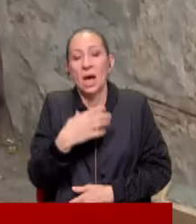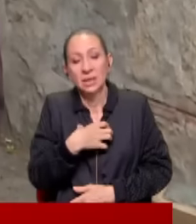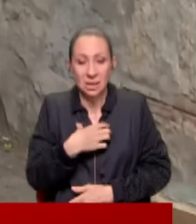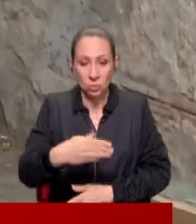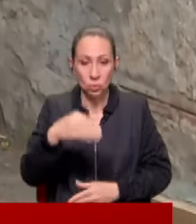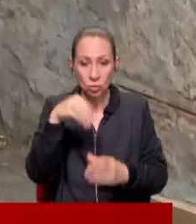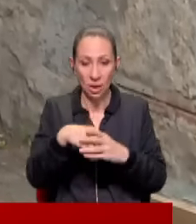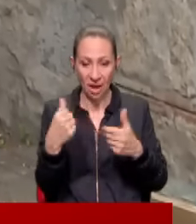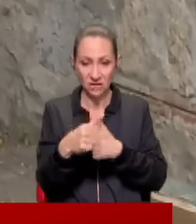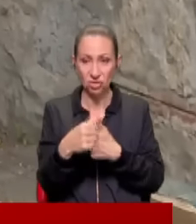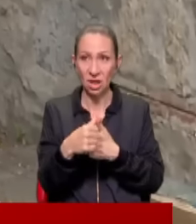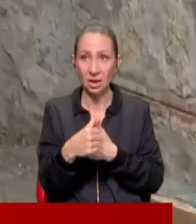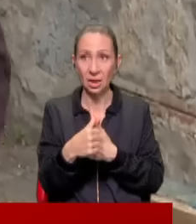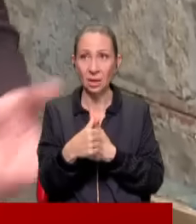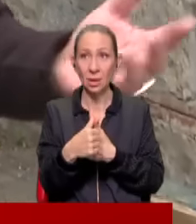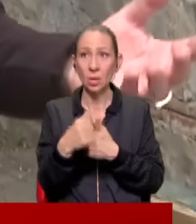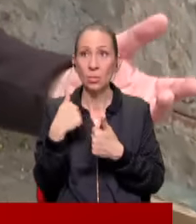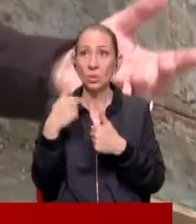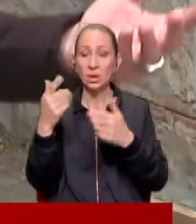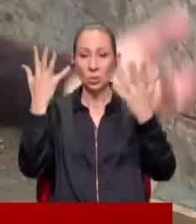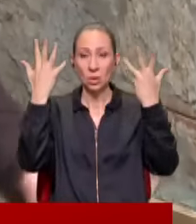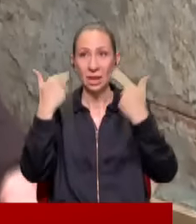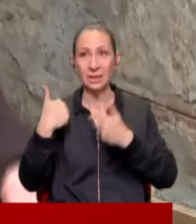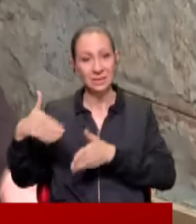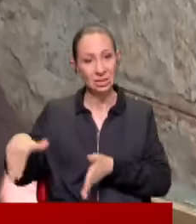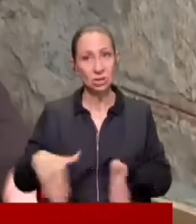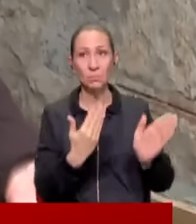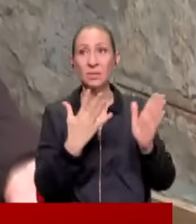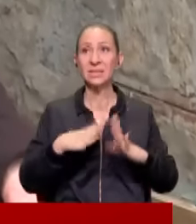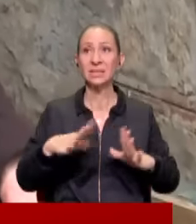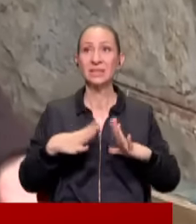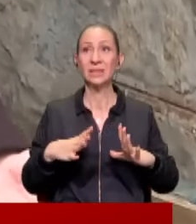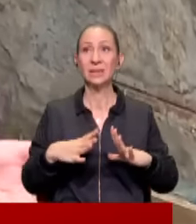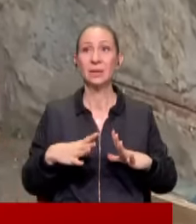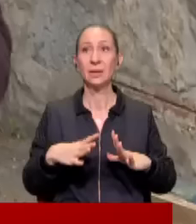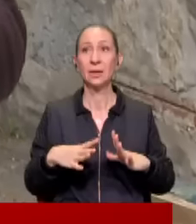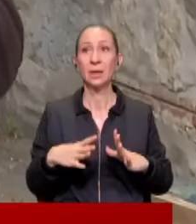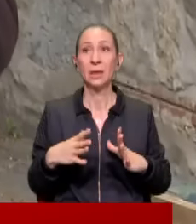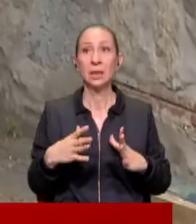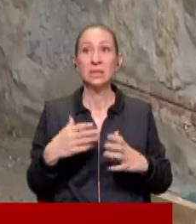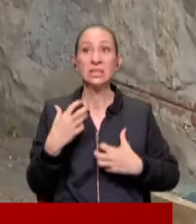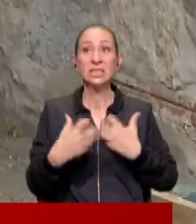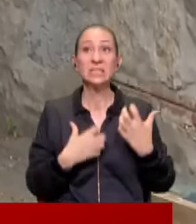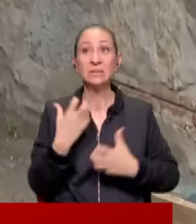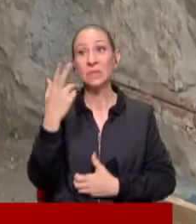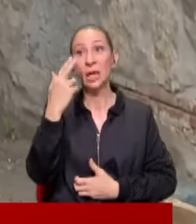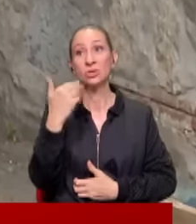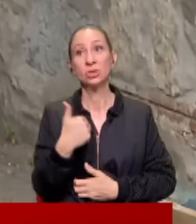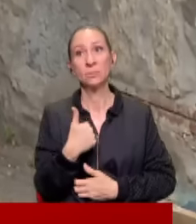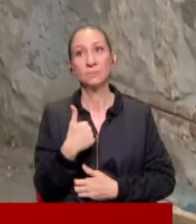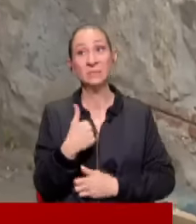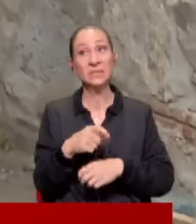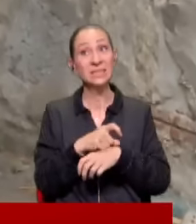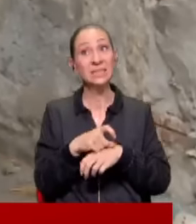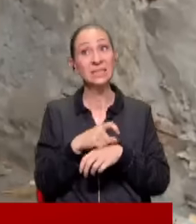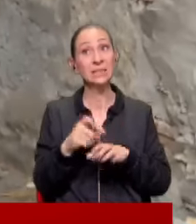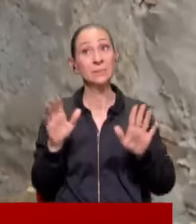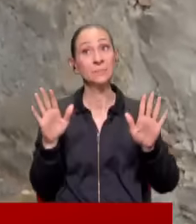Haziran'ın sonunda evlenecek. Buradan telli duvaklı çıkmak istedi. Yani hırsımdan ağlayacağım.